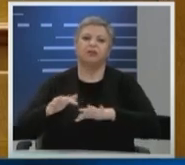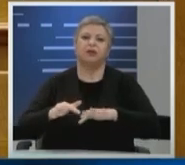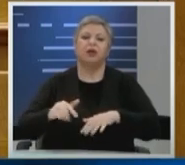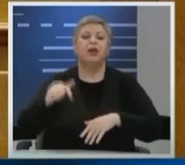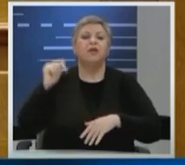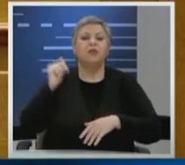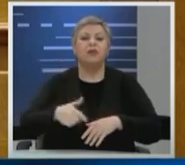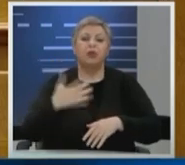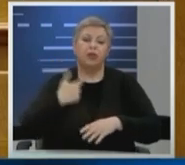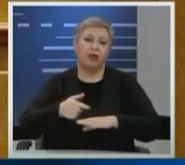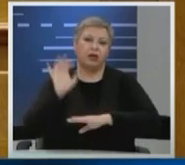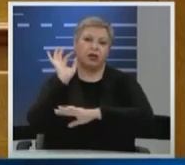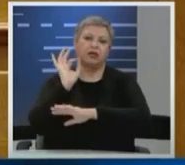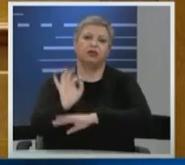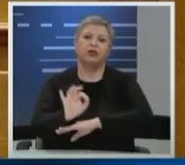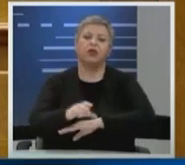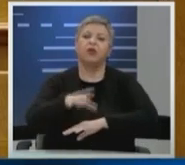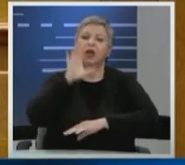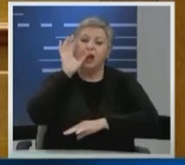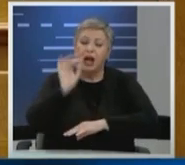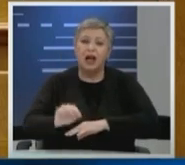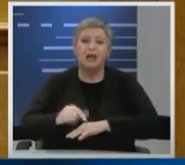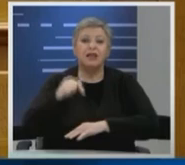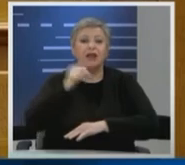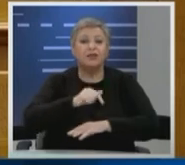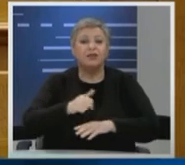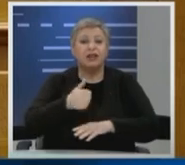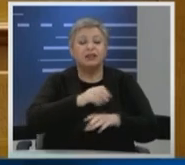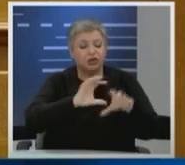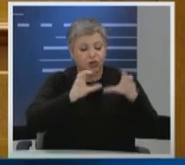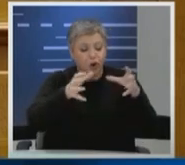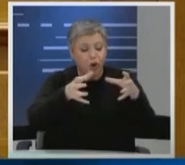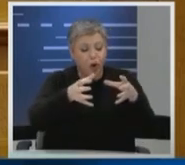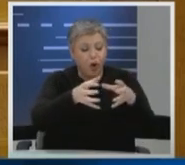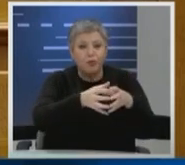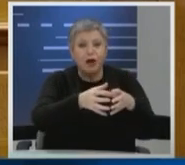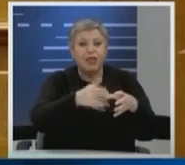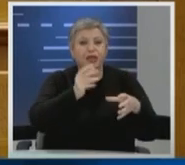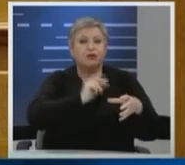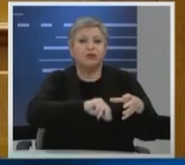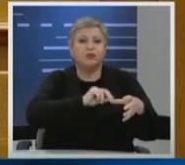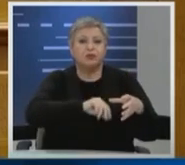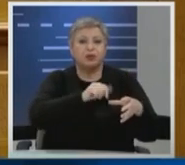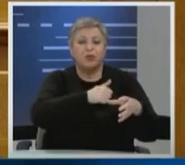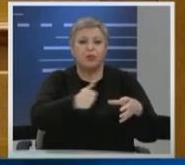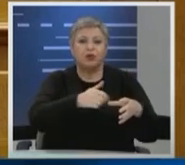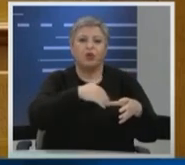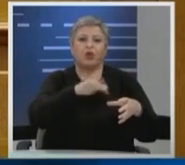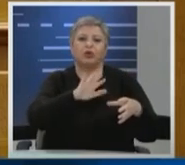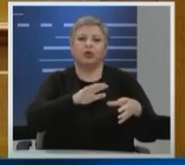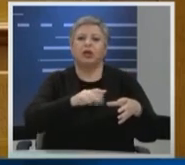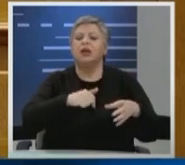πραγματικό αντίπαλο, τη δράση των μονοπωλίων και το σύστημα που διασφαλίζει το καπιταλιστικό κέρδος και όχι απλά και μόνο τους διαχειριστές κάθε